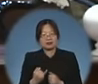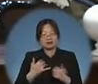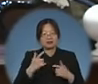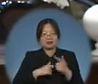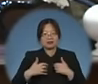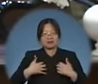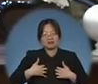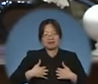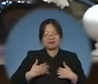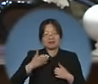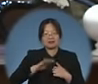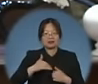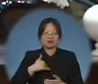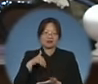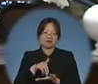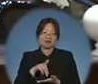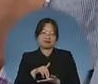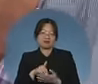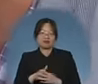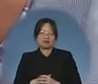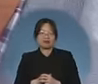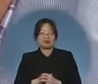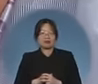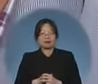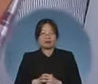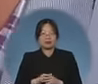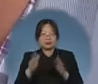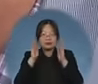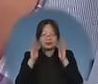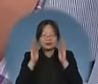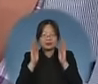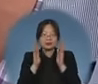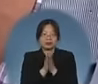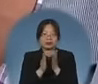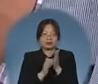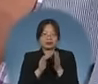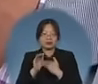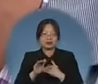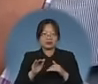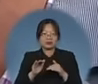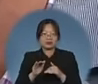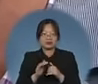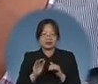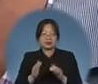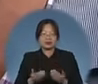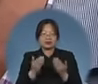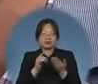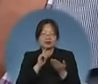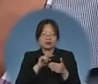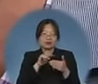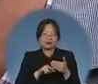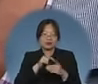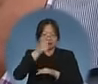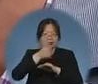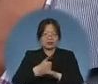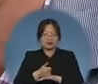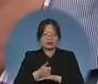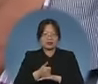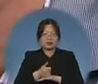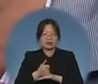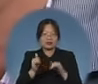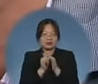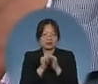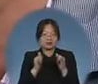쾌활하고 등등을 하는데 저 같은 경우는 그래도 공부를 하면서 오늘 드린 말씀 중에서 특히